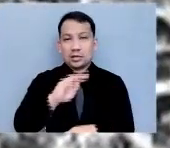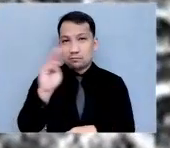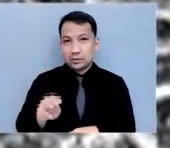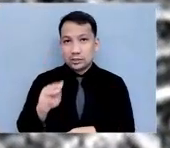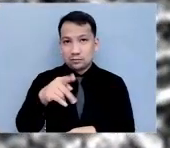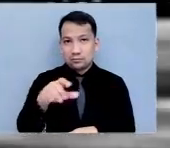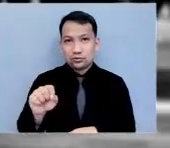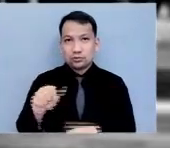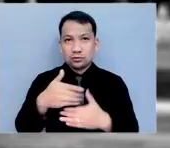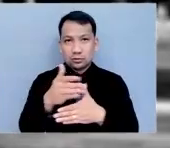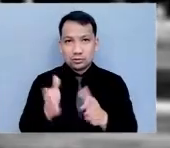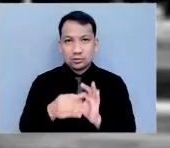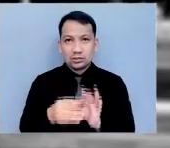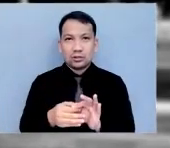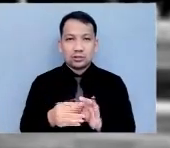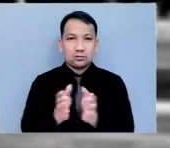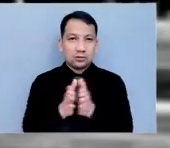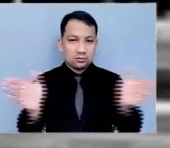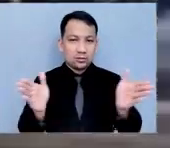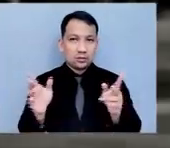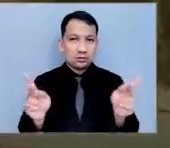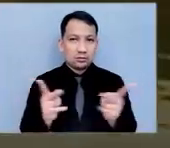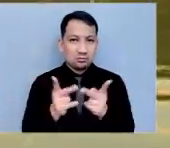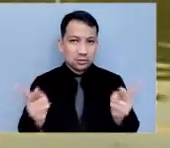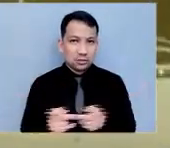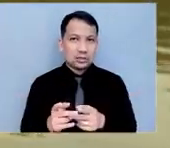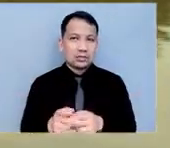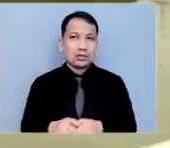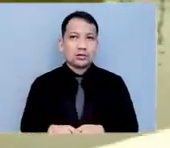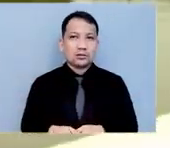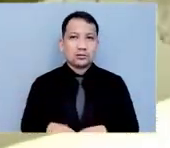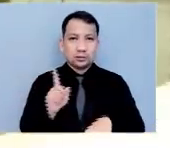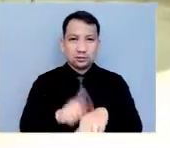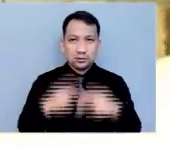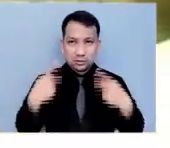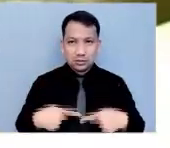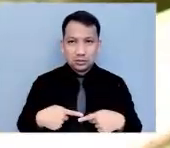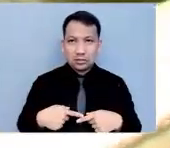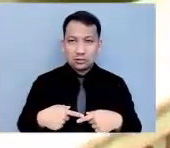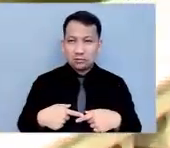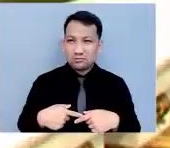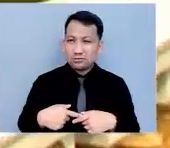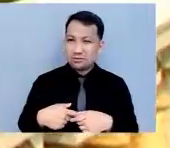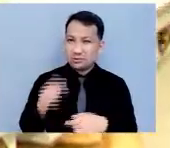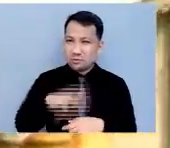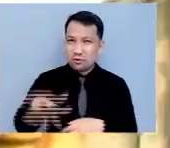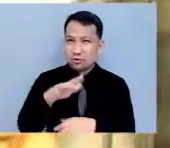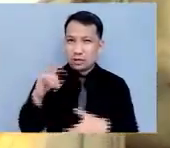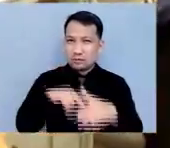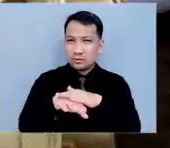ay bahagi ng isang malawakang plano para sa lungsod. Sa panahon ng physical na koreo at hindi lahat ay may access sa